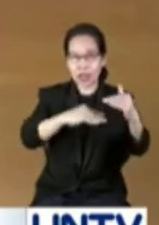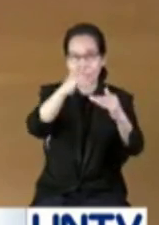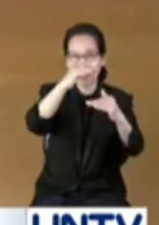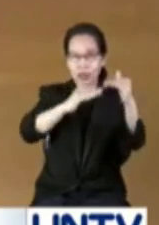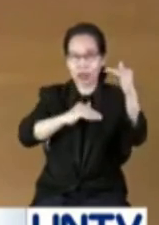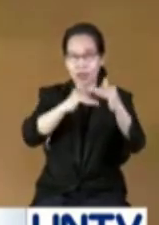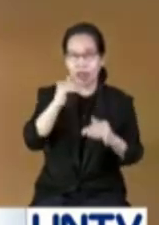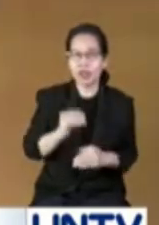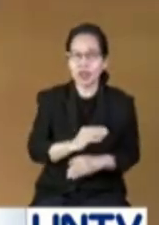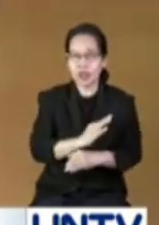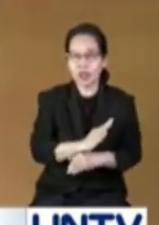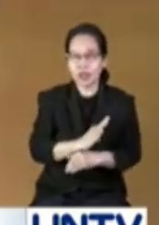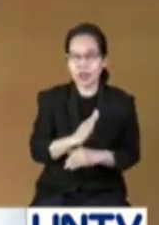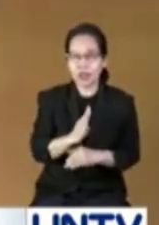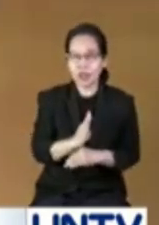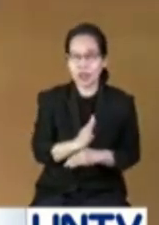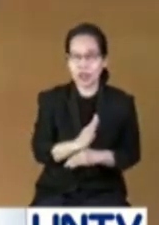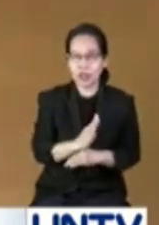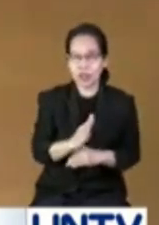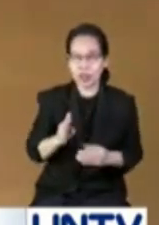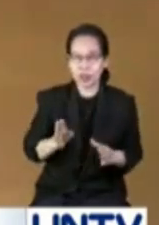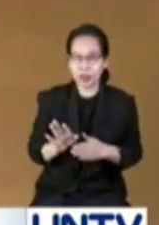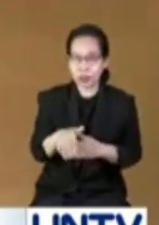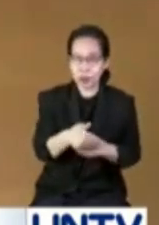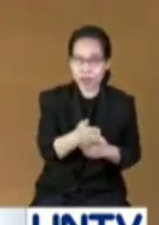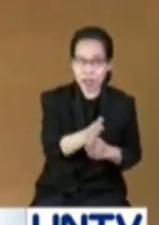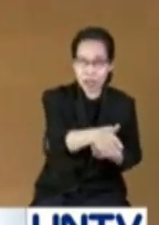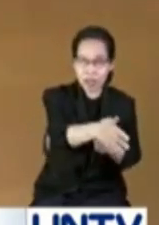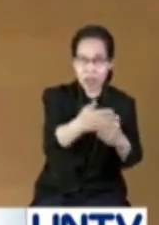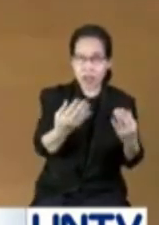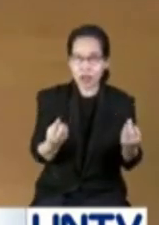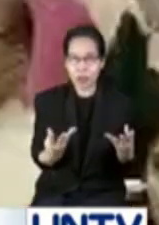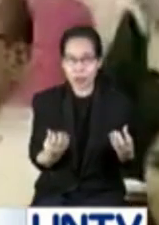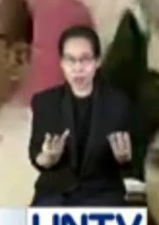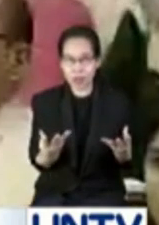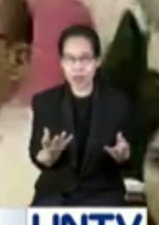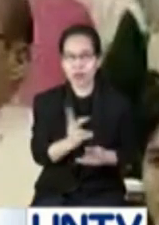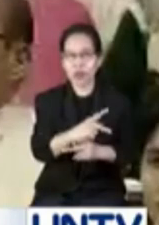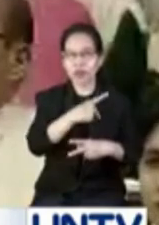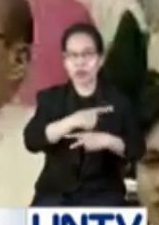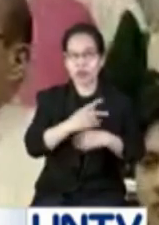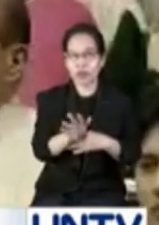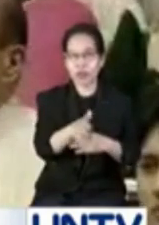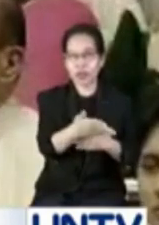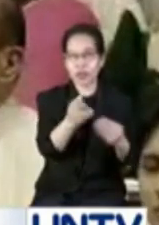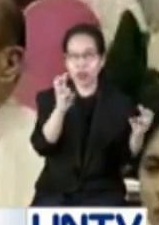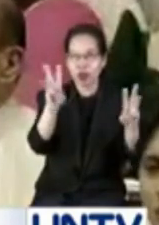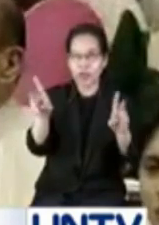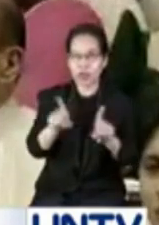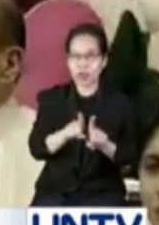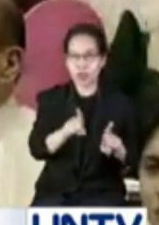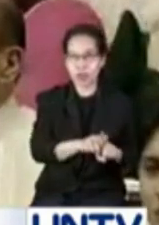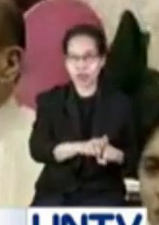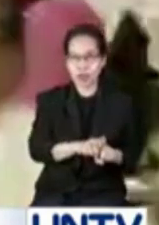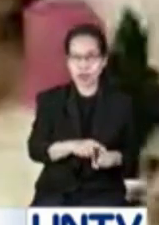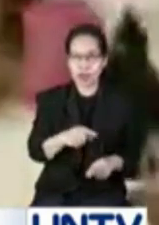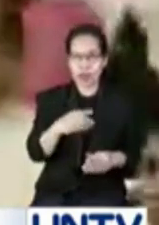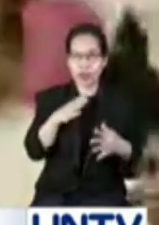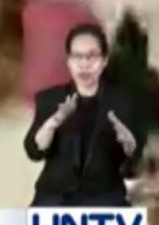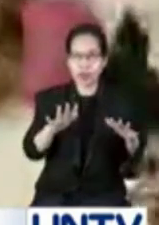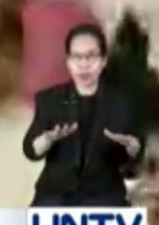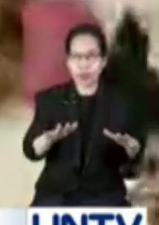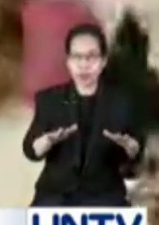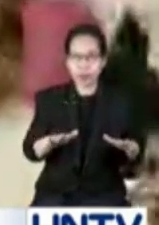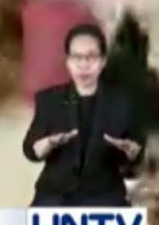hatcheries upang maparami ang produksyon ng mga isda. Nakabantay tayo sa anumang banta ng mga sakit at peste